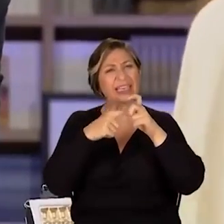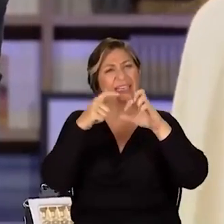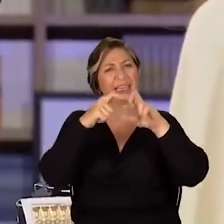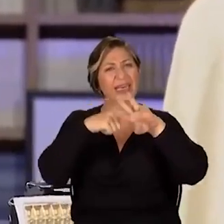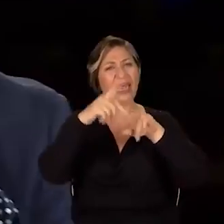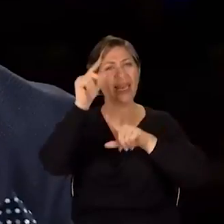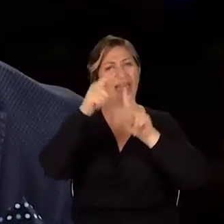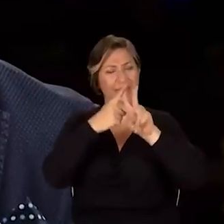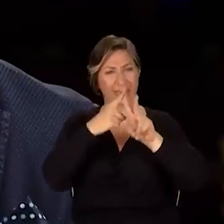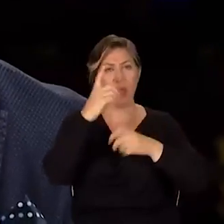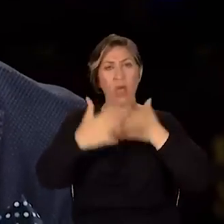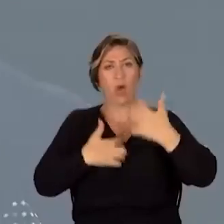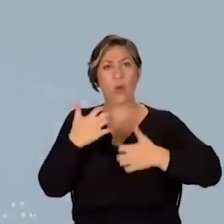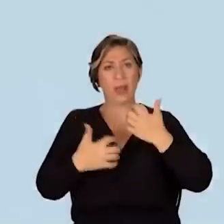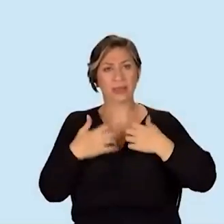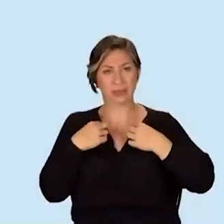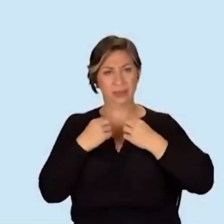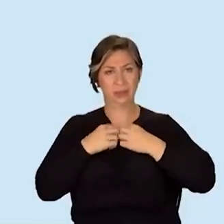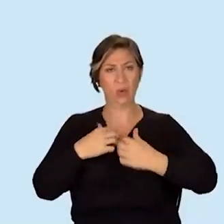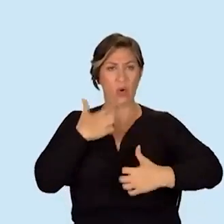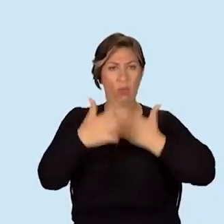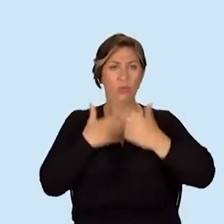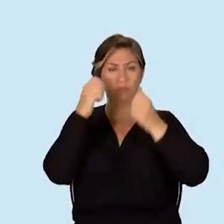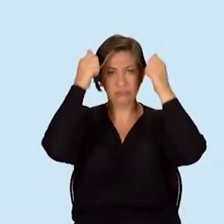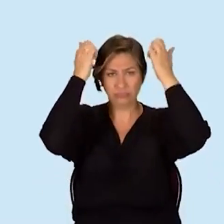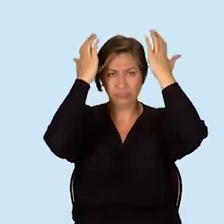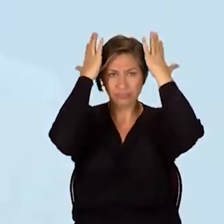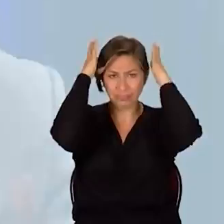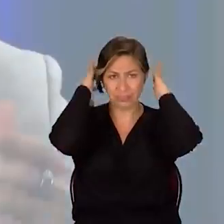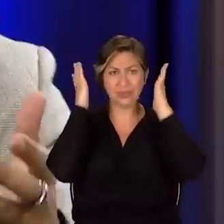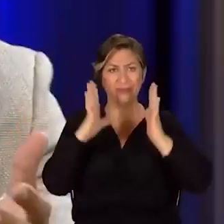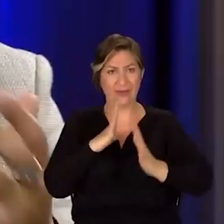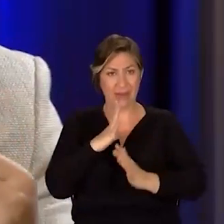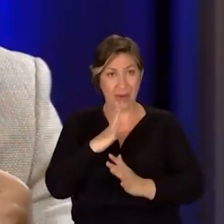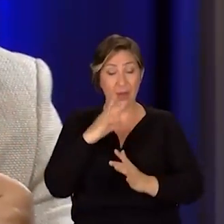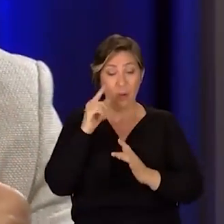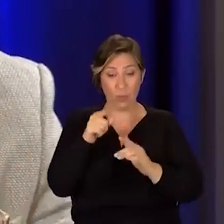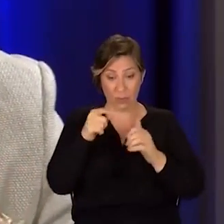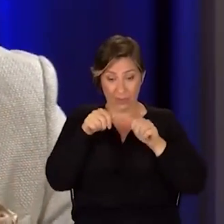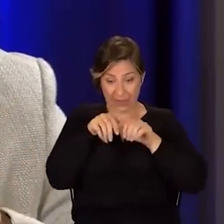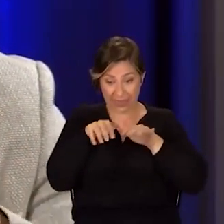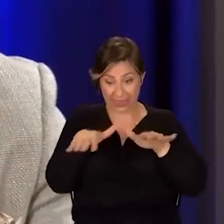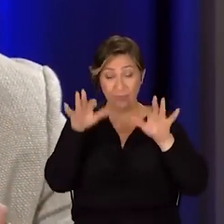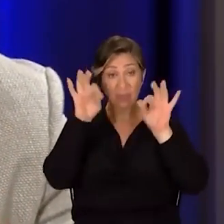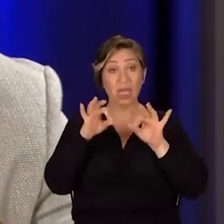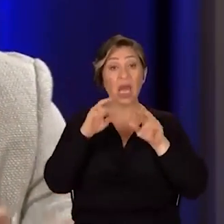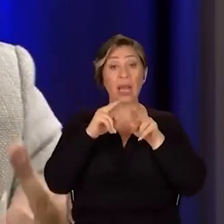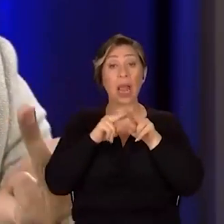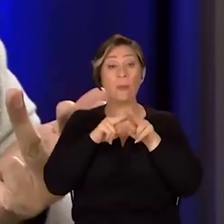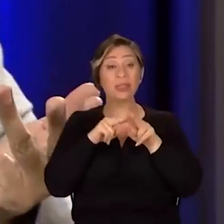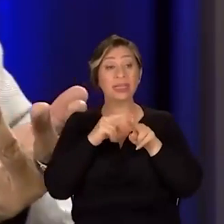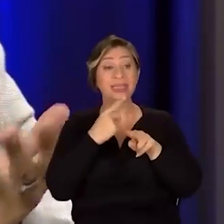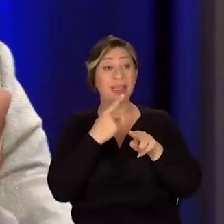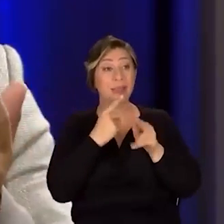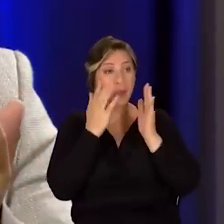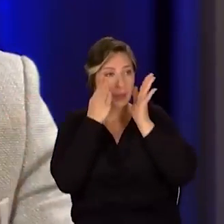Evet. Gralin diye mi geçiyor? Evet yani... Gralin'in salgıladığı zaman karbonhidrata karşı